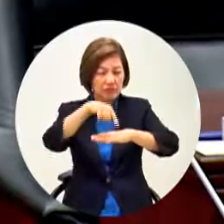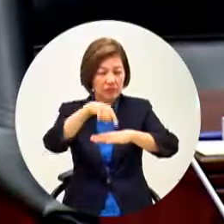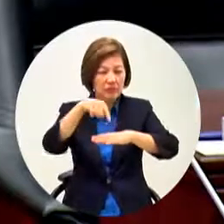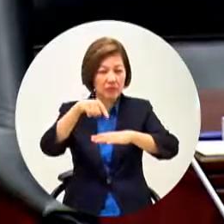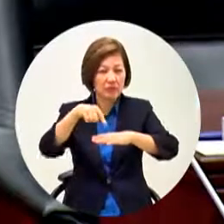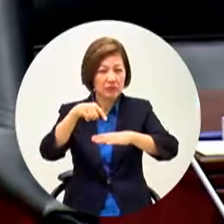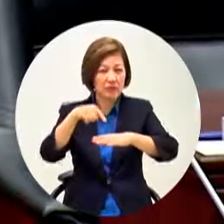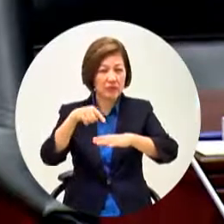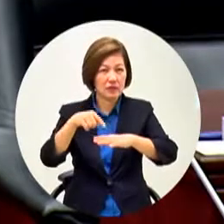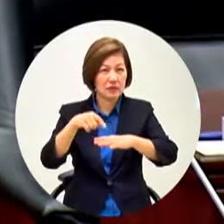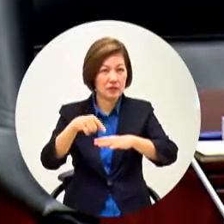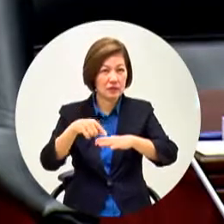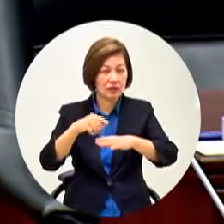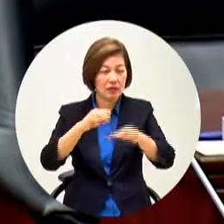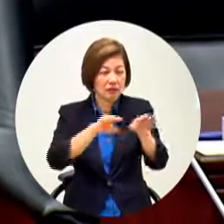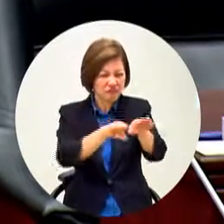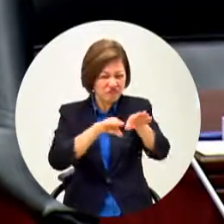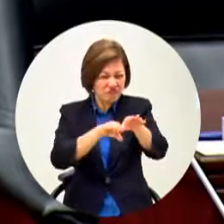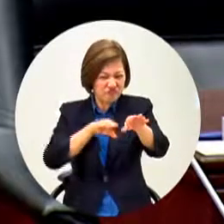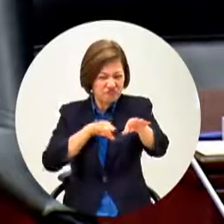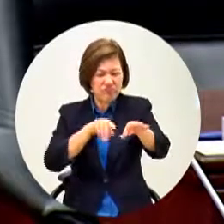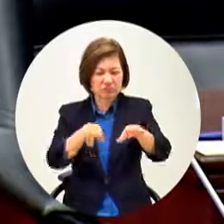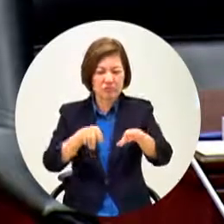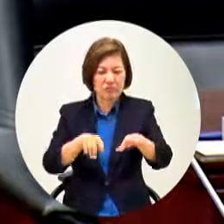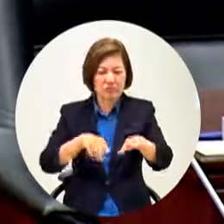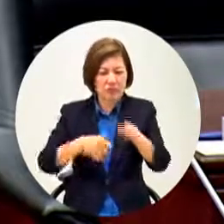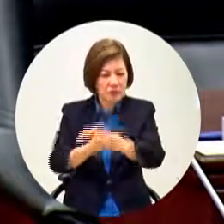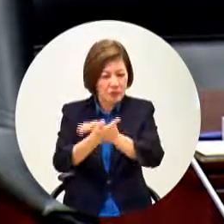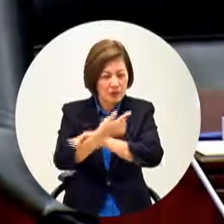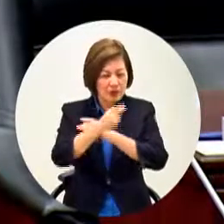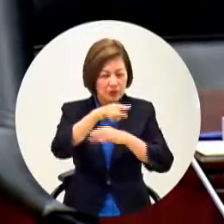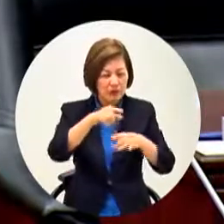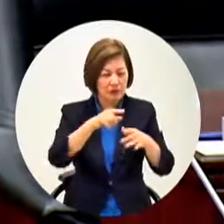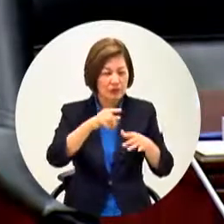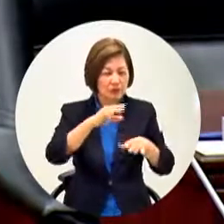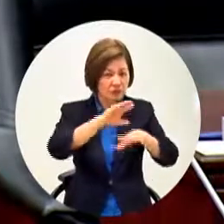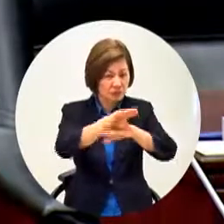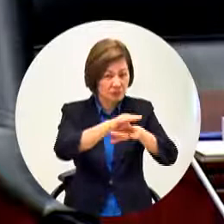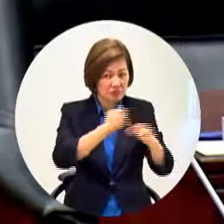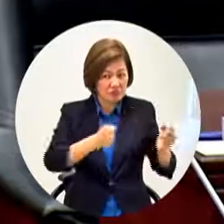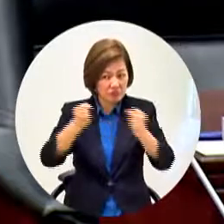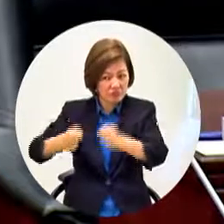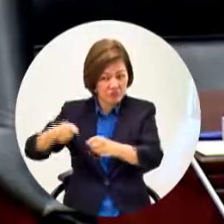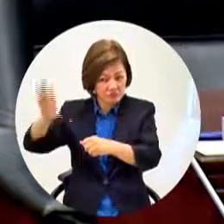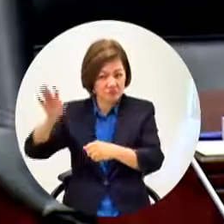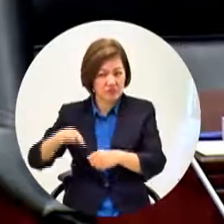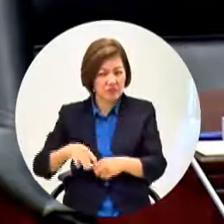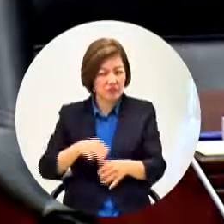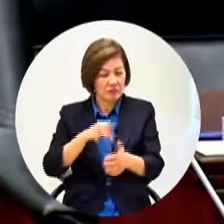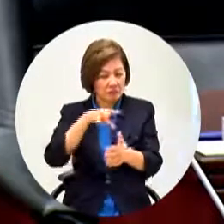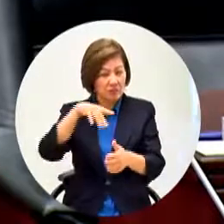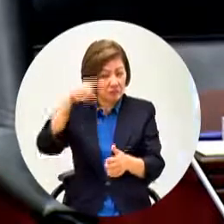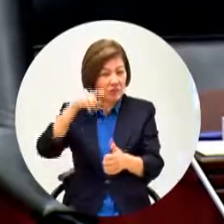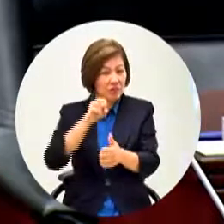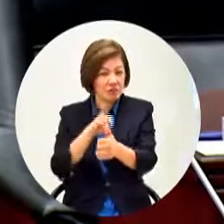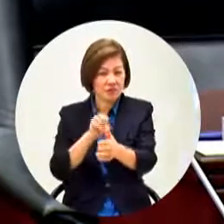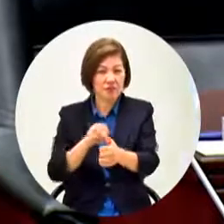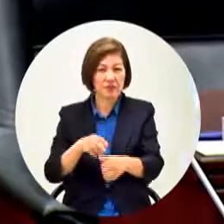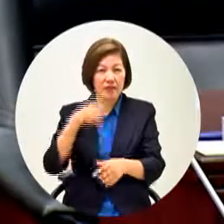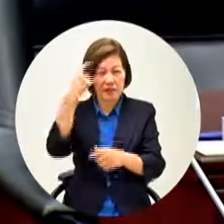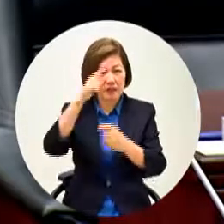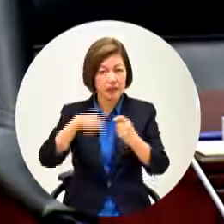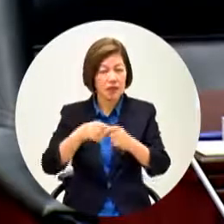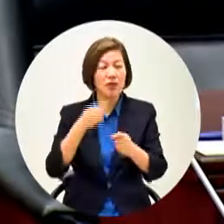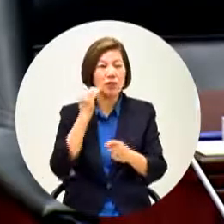是咪看希望，车会当刷去倒，莫停在遐，先劝导。哦，明年啦，讲以后阁有这个情况发